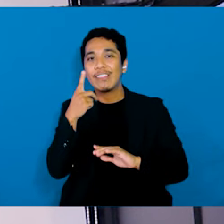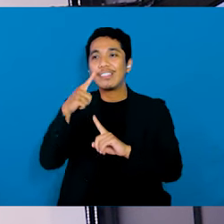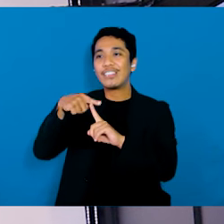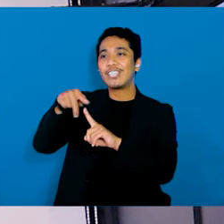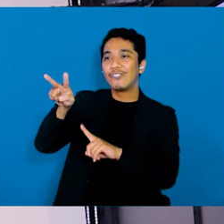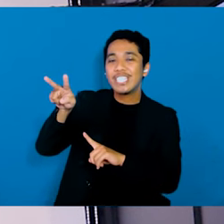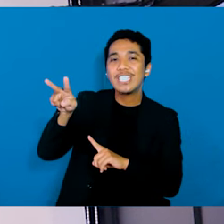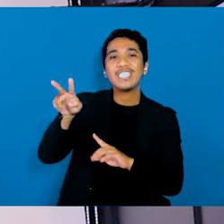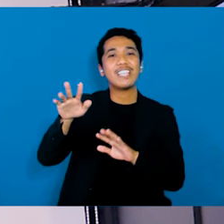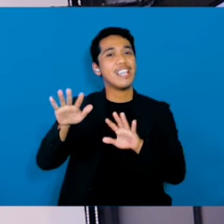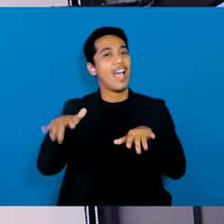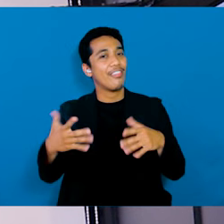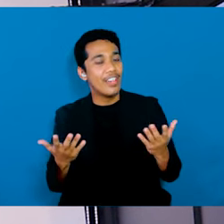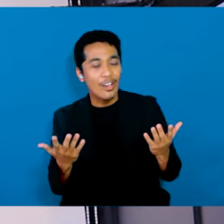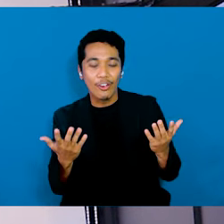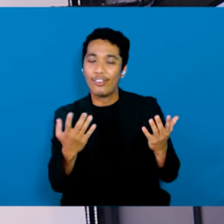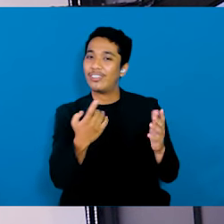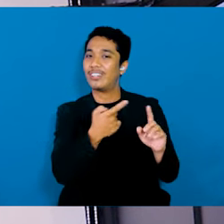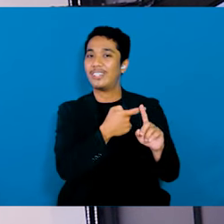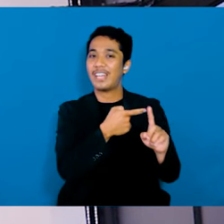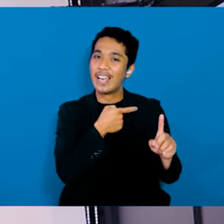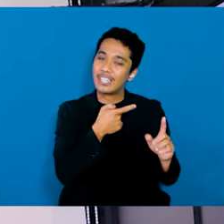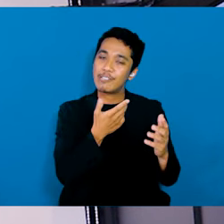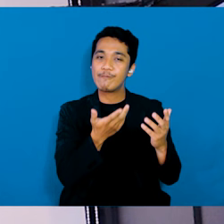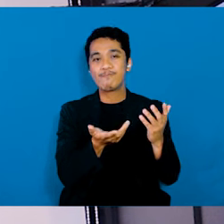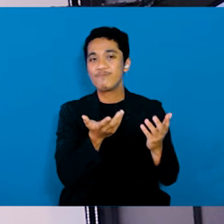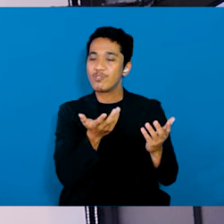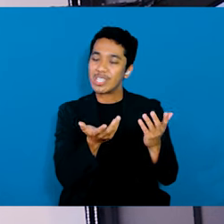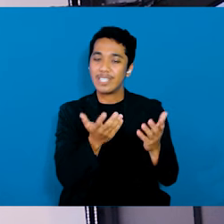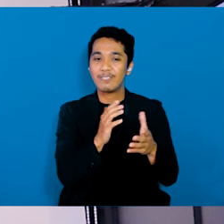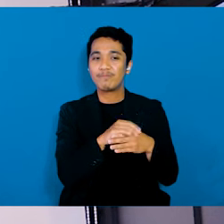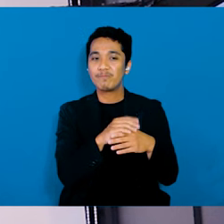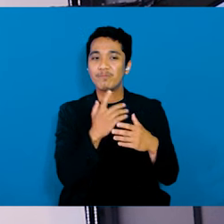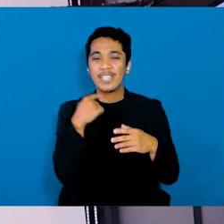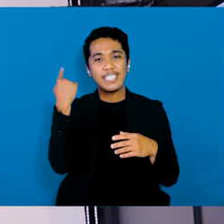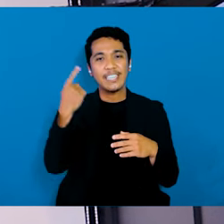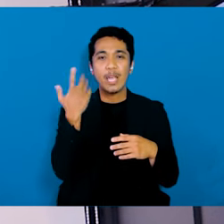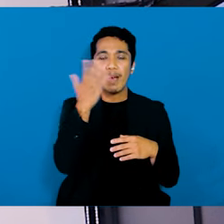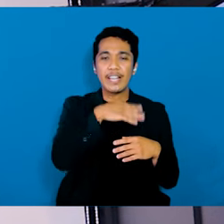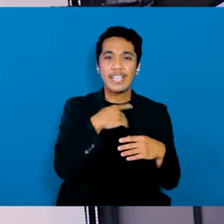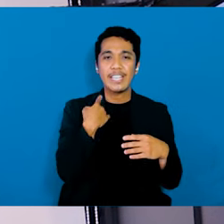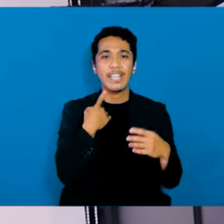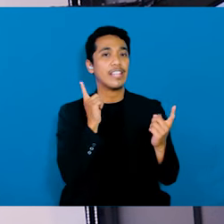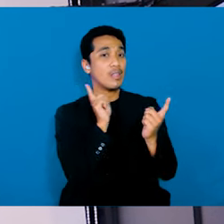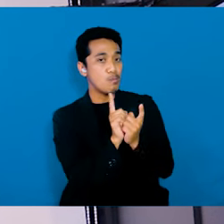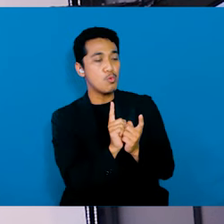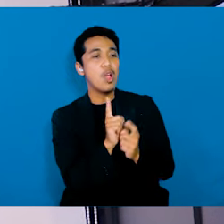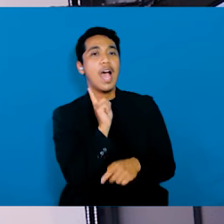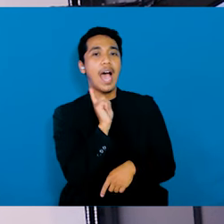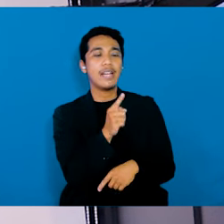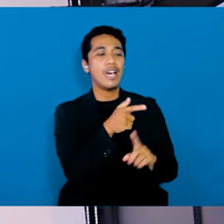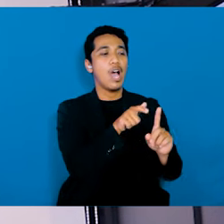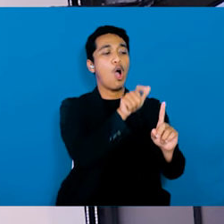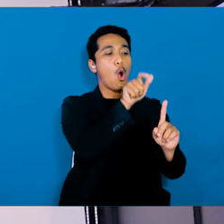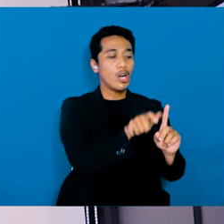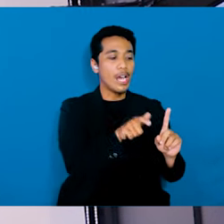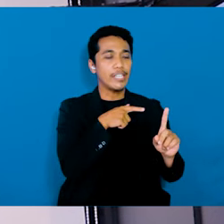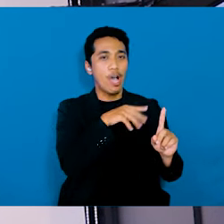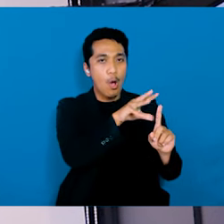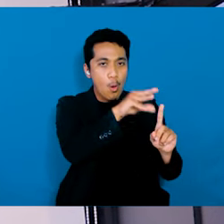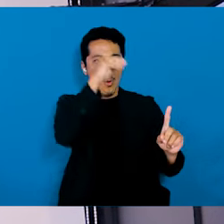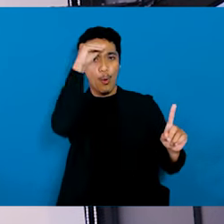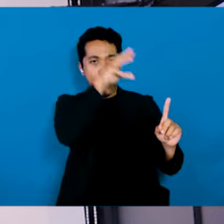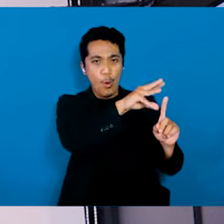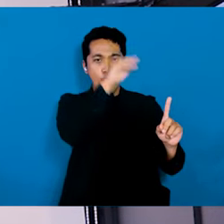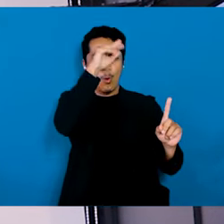tayangan televisi atau dari apa yang kita keseharian bertemu gitu, pasti ada sosok yang kita